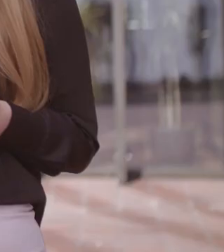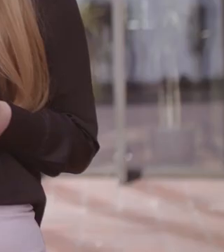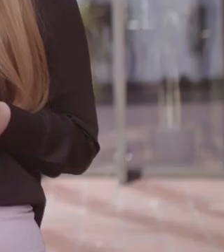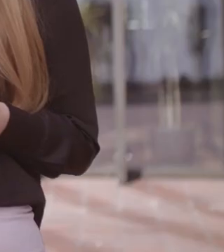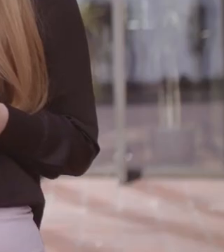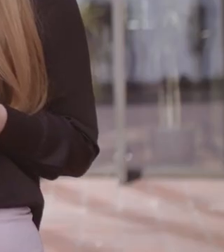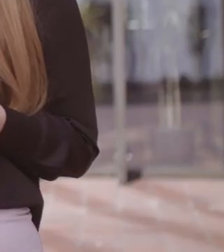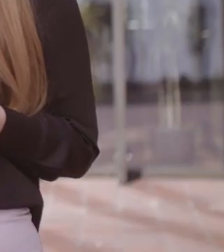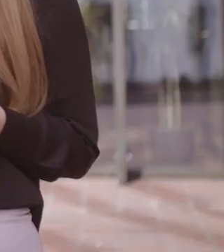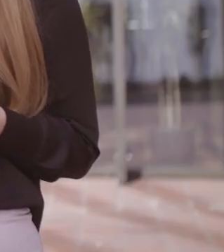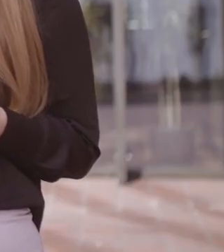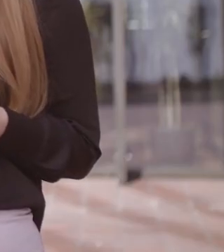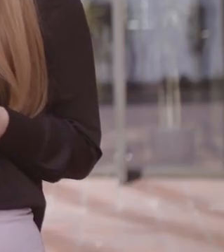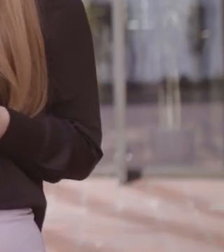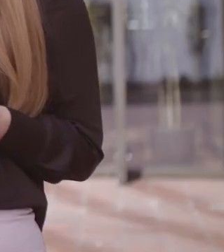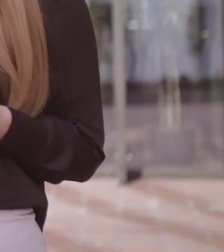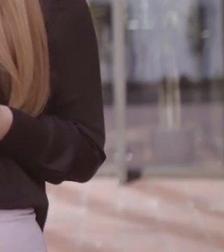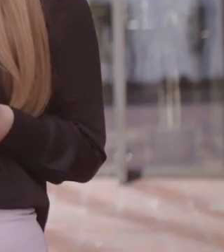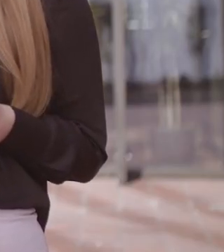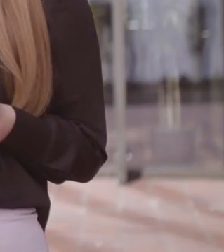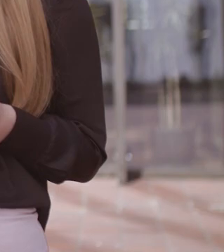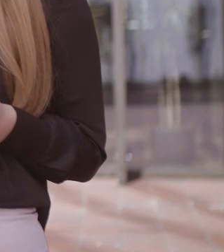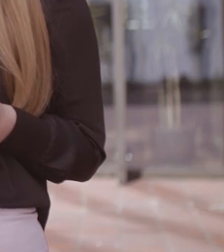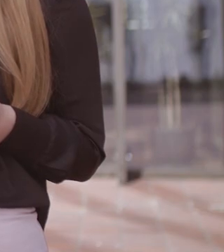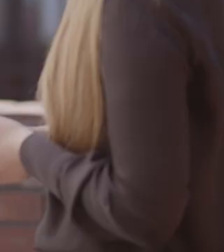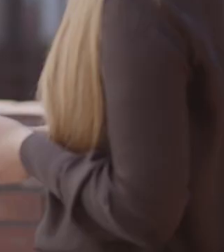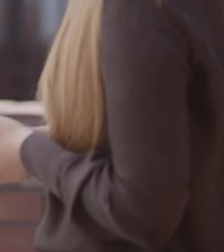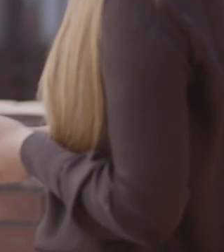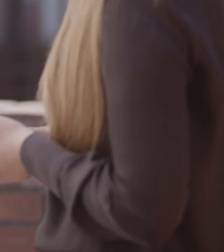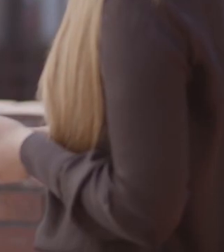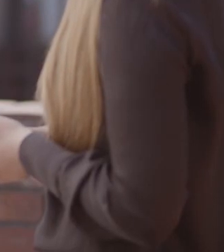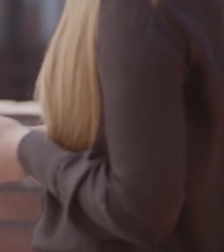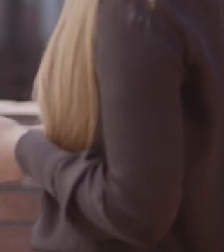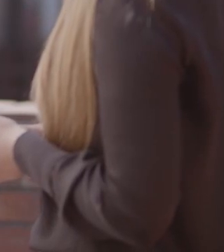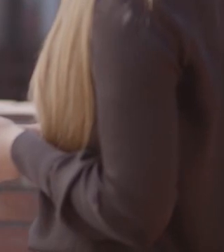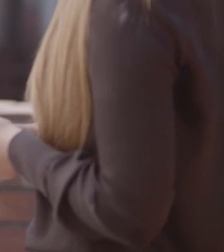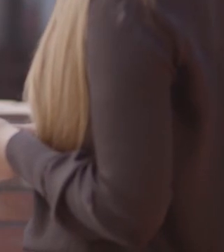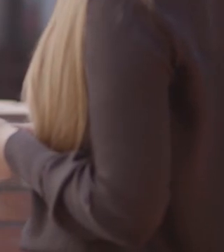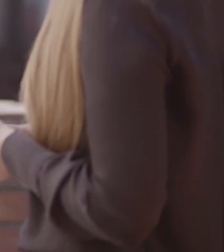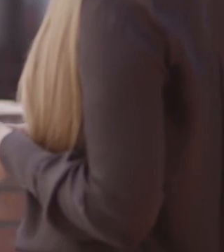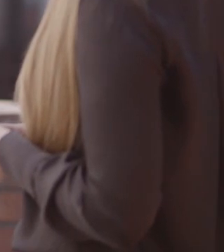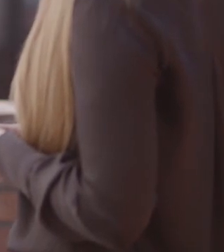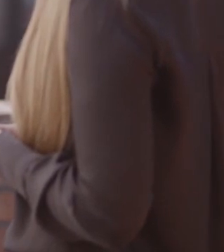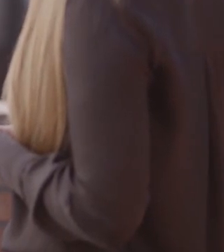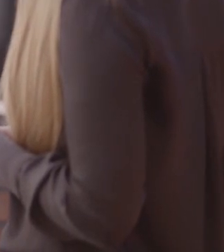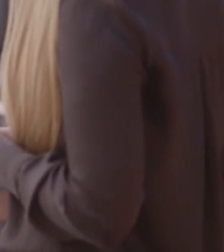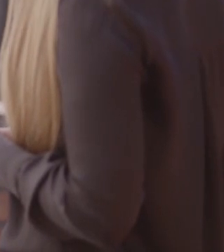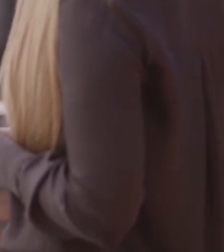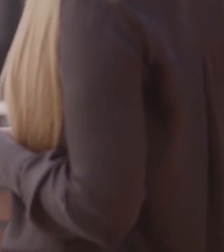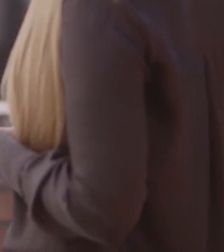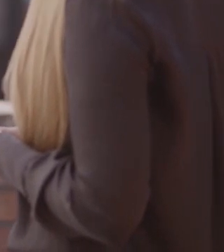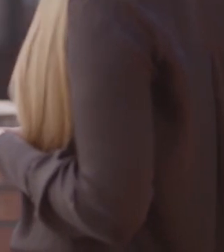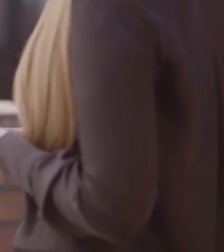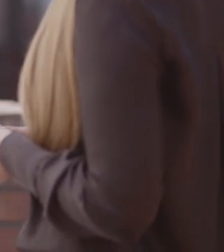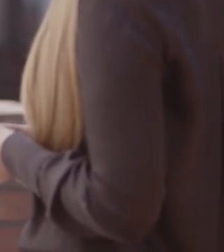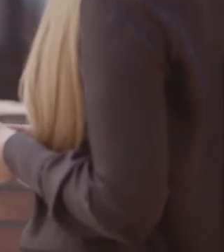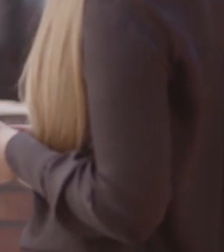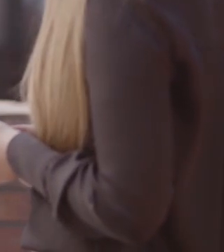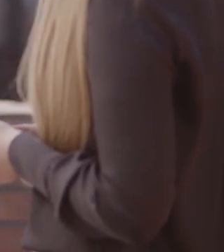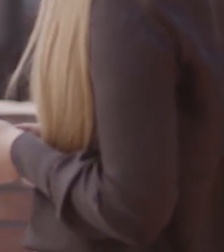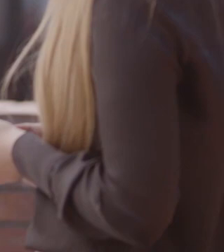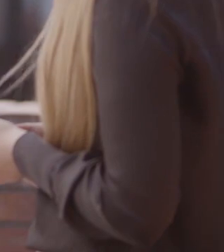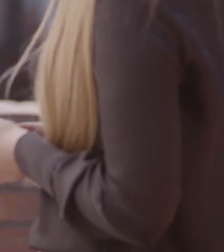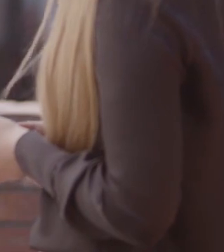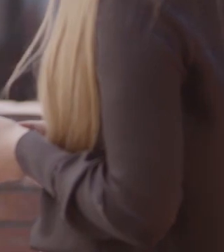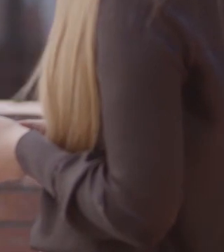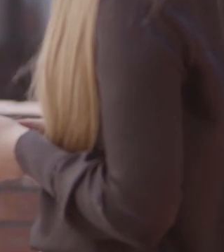programu studenci złożyli wnioski o dofinansowanie 55 projektów na kwotę łączną 230 tysięcy złotych,